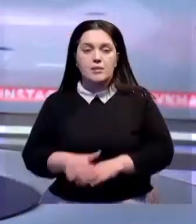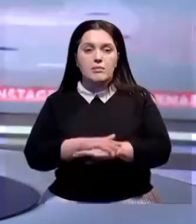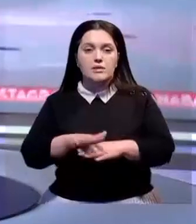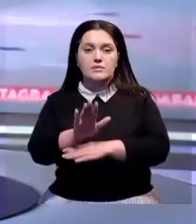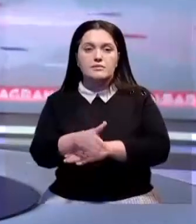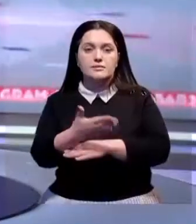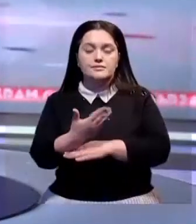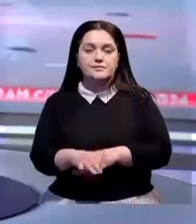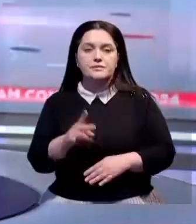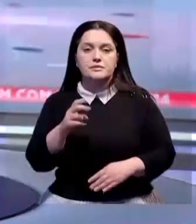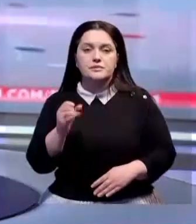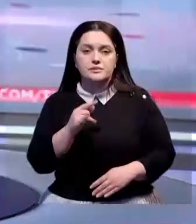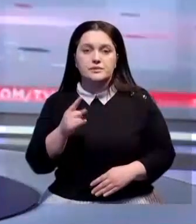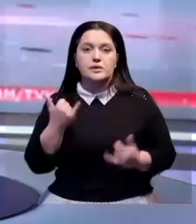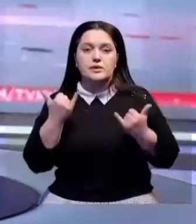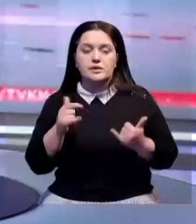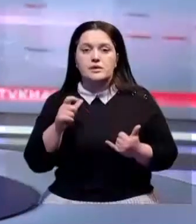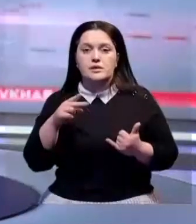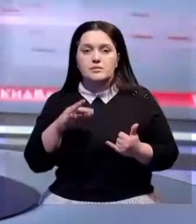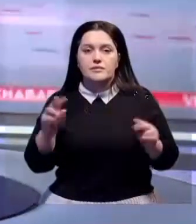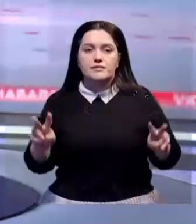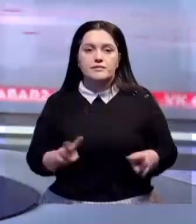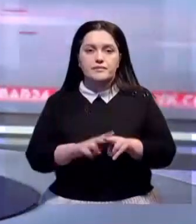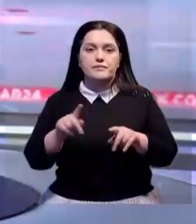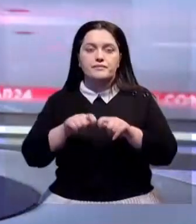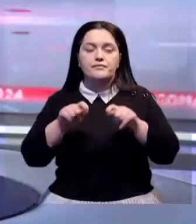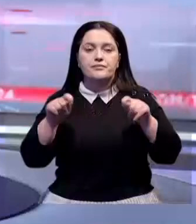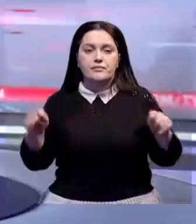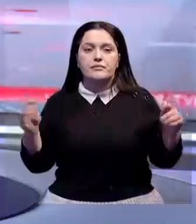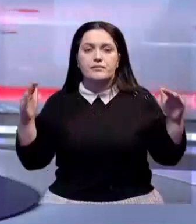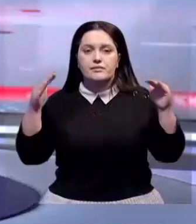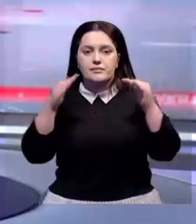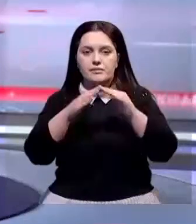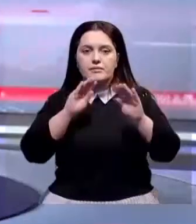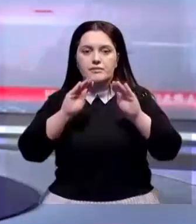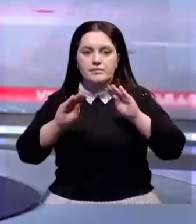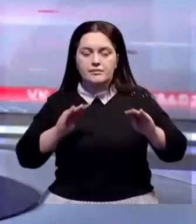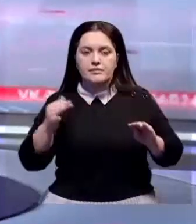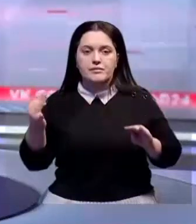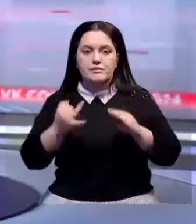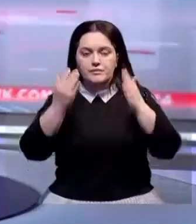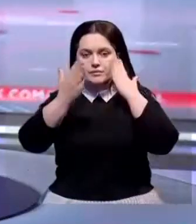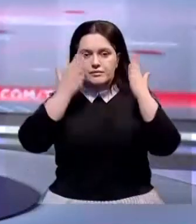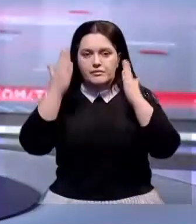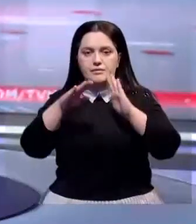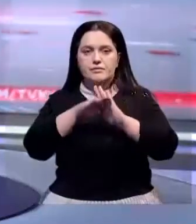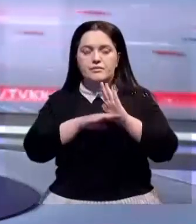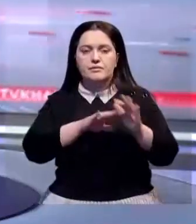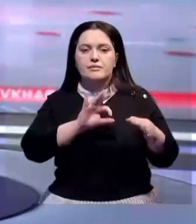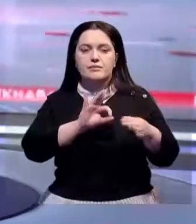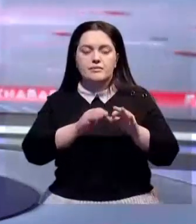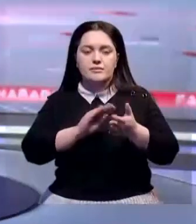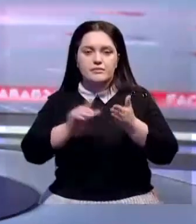Массовые гуляния по случаю Наурыза прошли сегодня и на территории Экспо в Астане. Там развернули этно-аул с яркими декорациями и